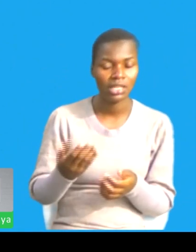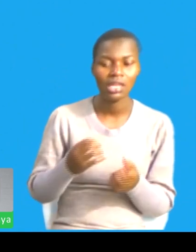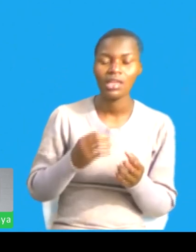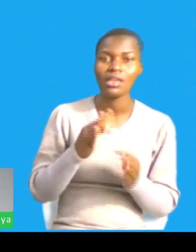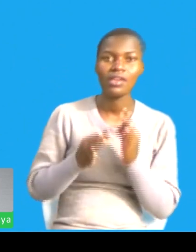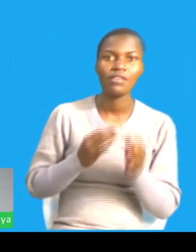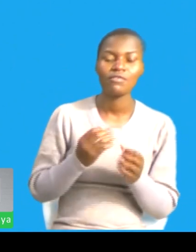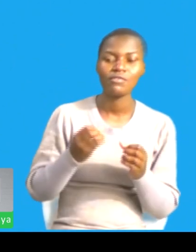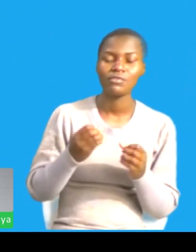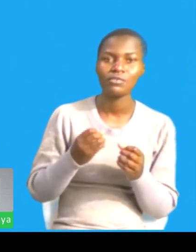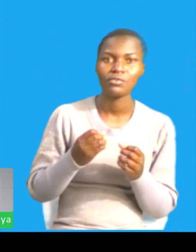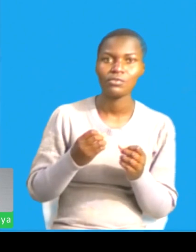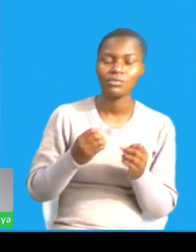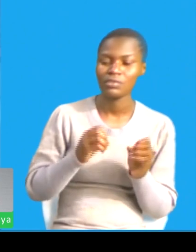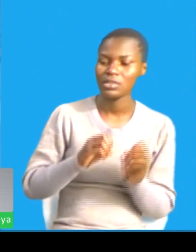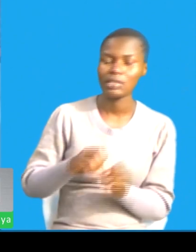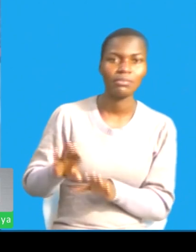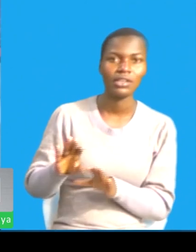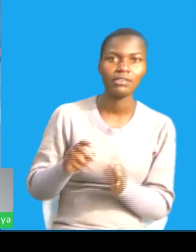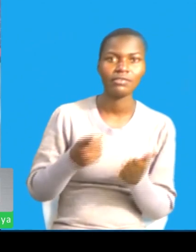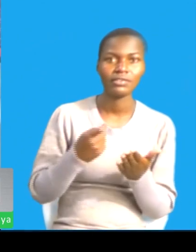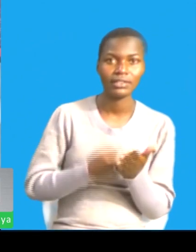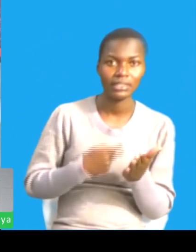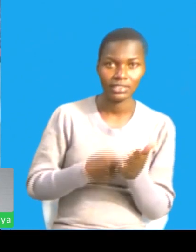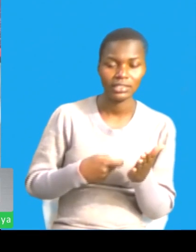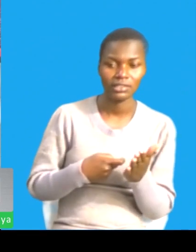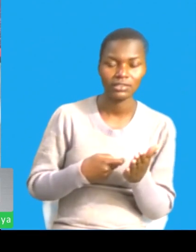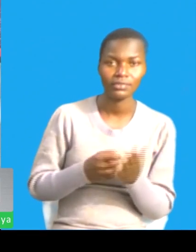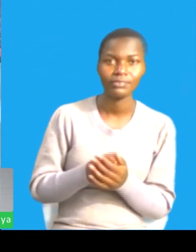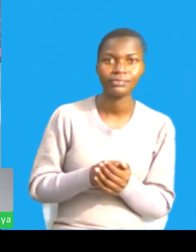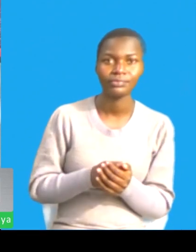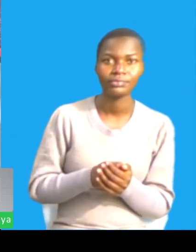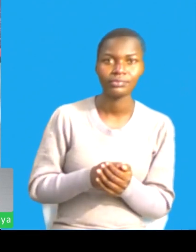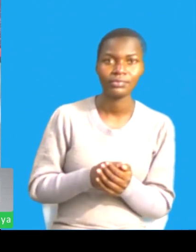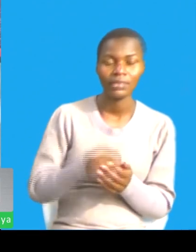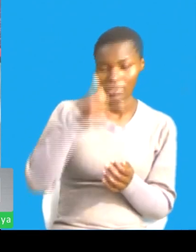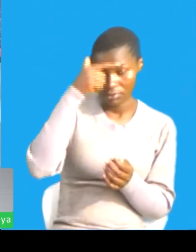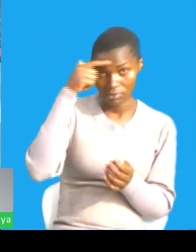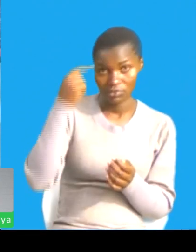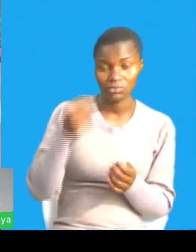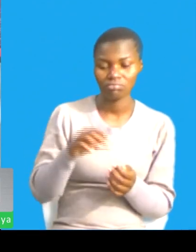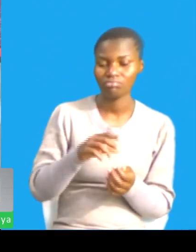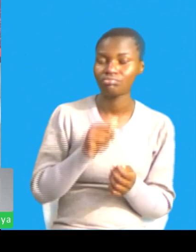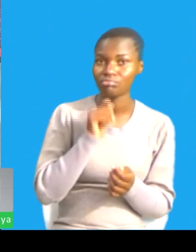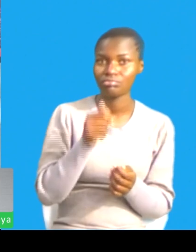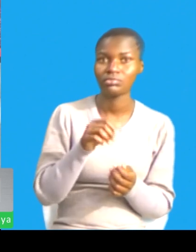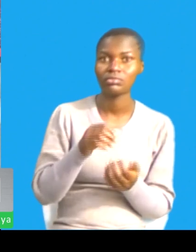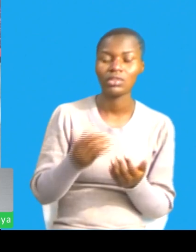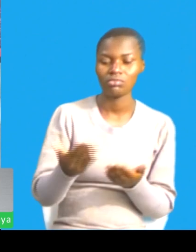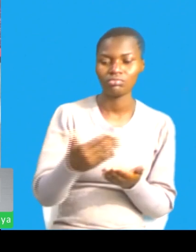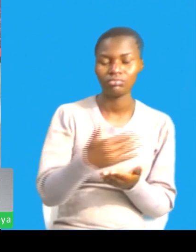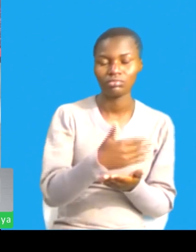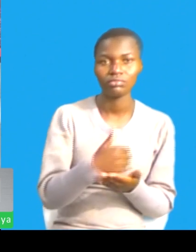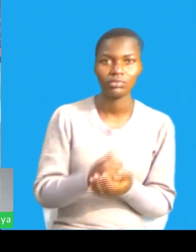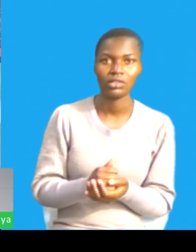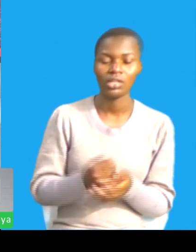taxes, then you have the other way of kutoa subsidy, because you are not collecting that money. So una allow hiyo